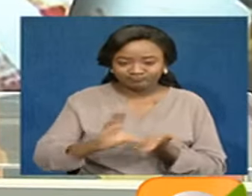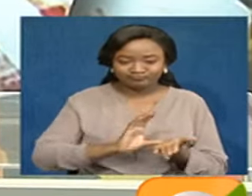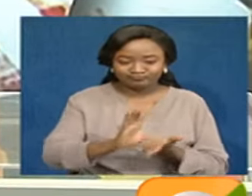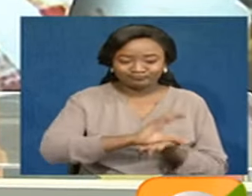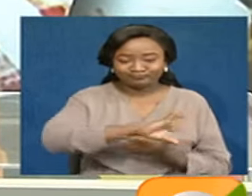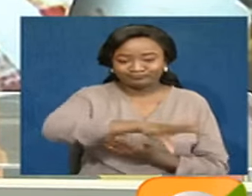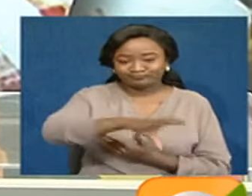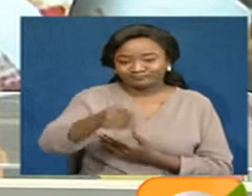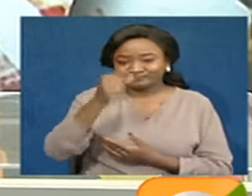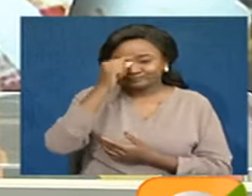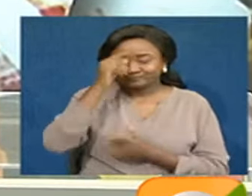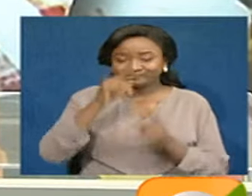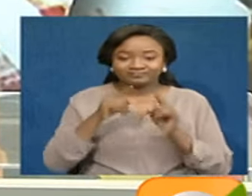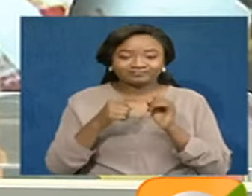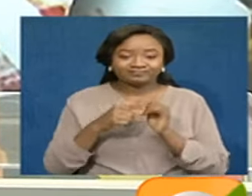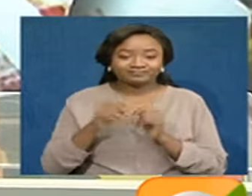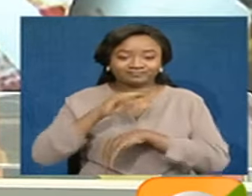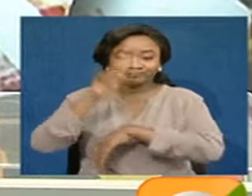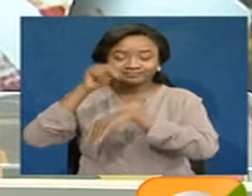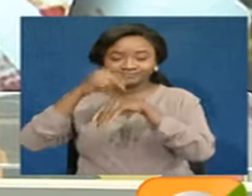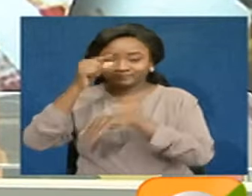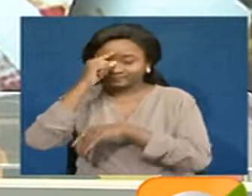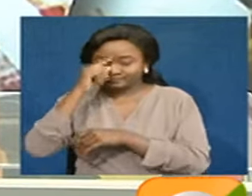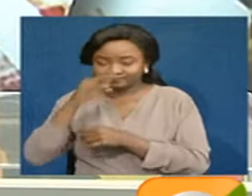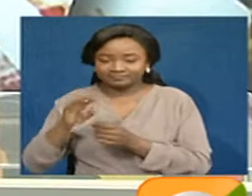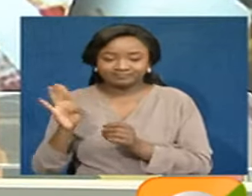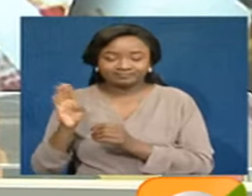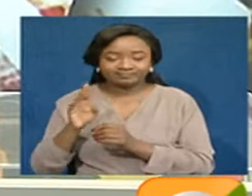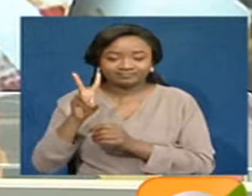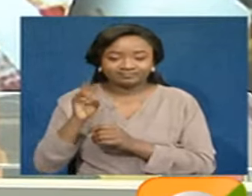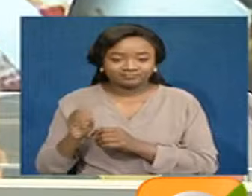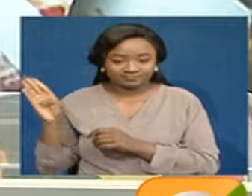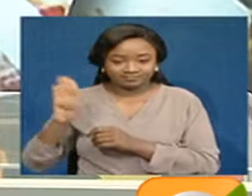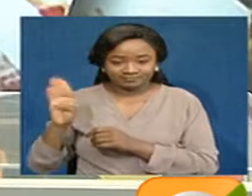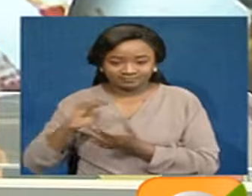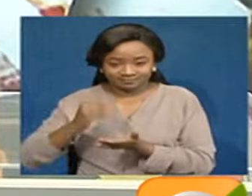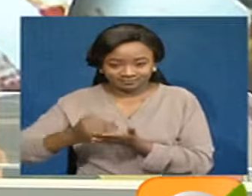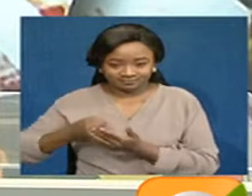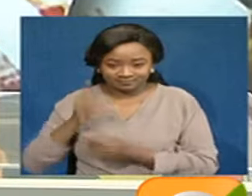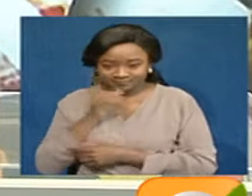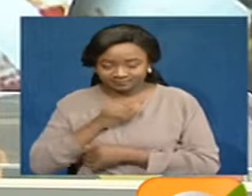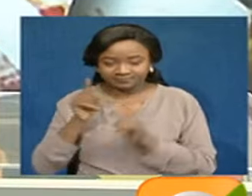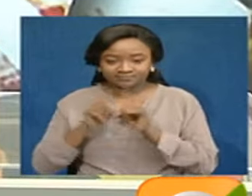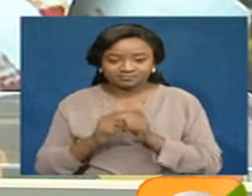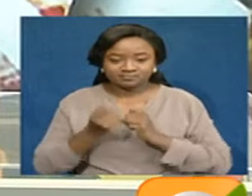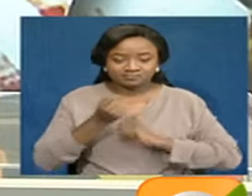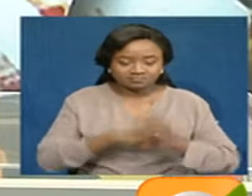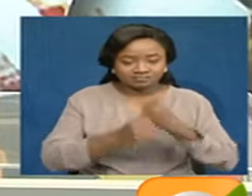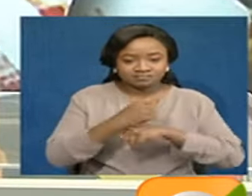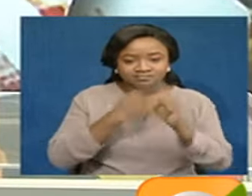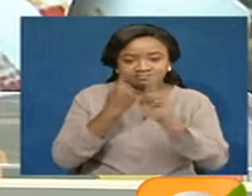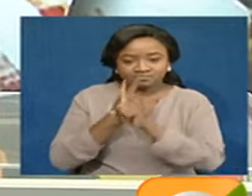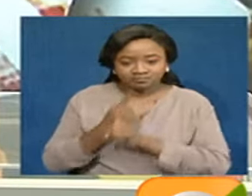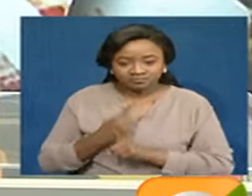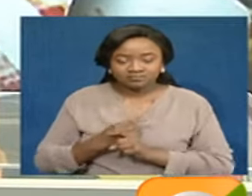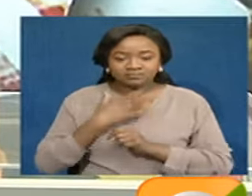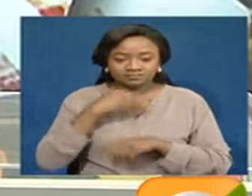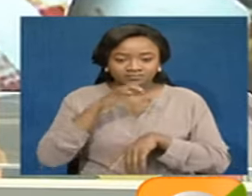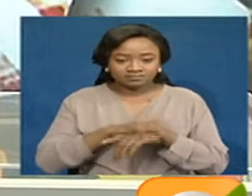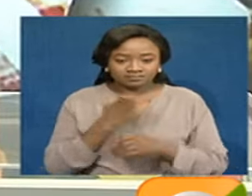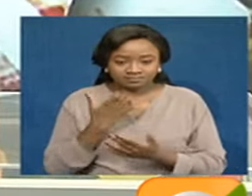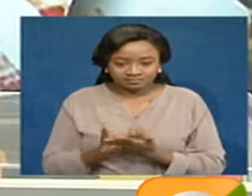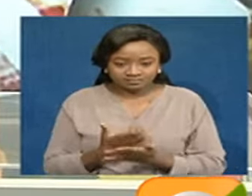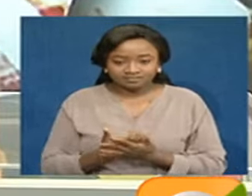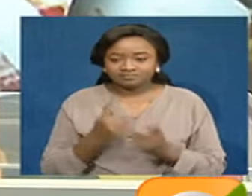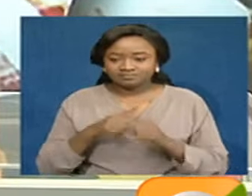shilingi bilioni 20 kutoka kwa mgao wa awali wa shilingi bilioni 400. Juhudi za kutafuta mustakabali ziligonga mwamba hii leo huku baadhi